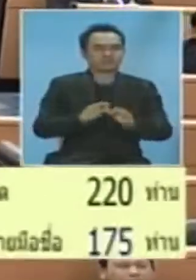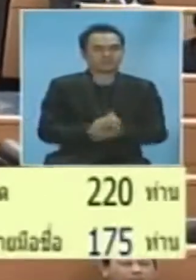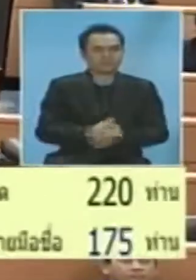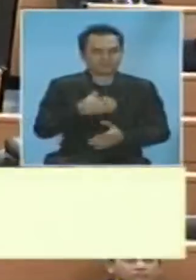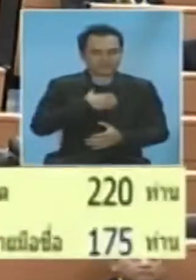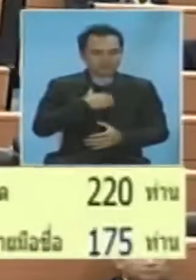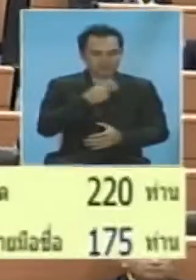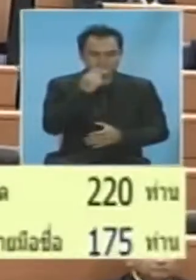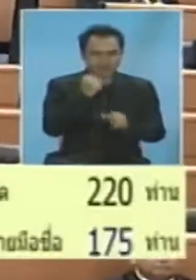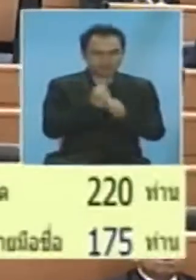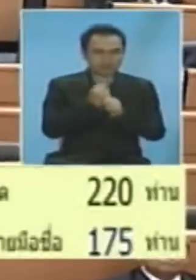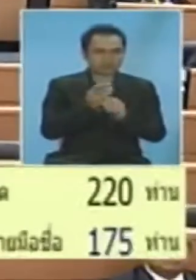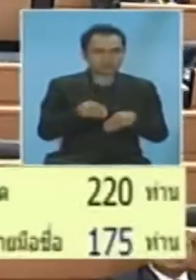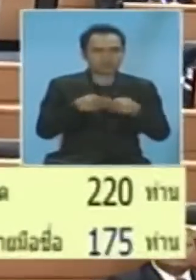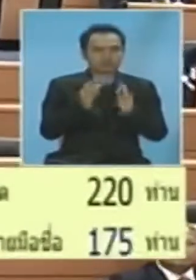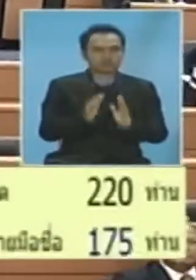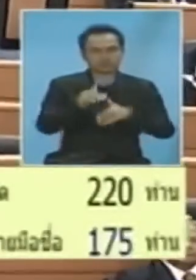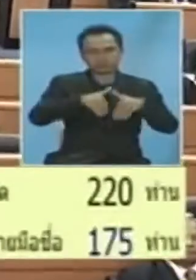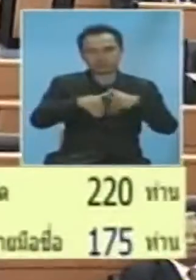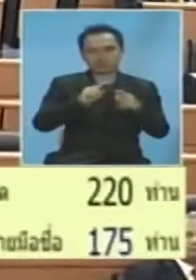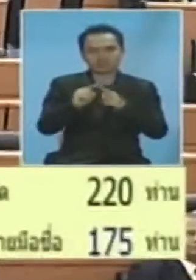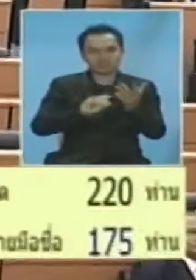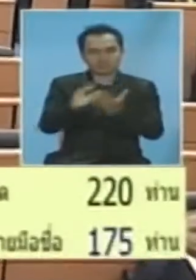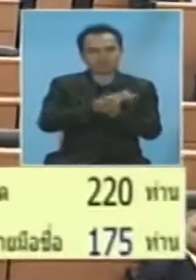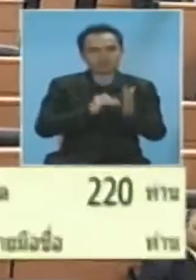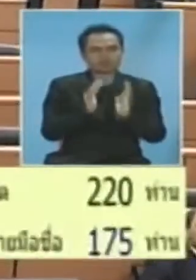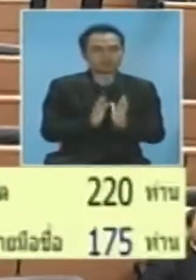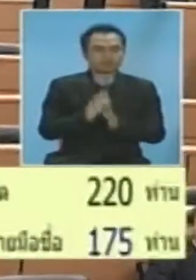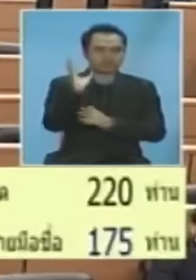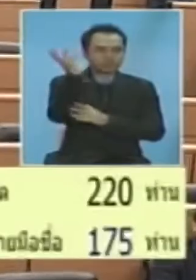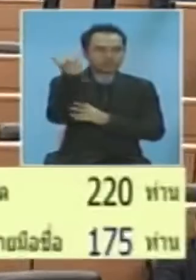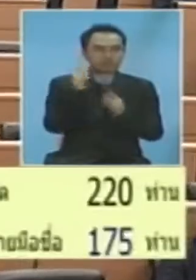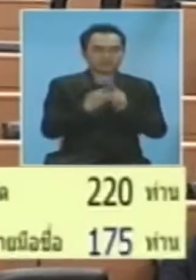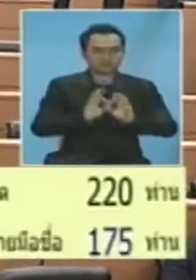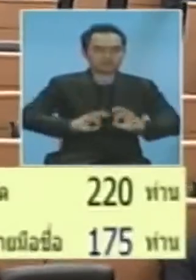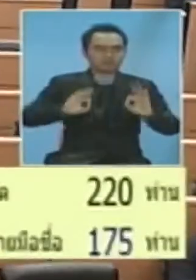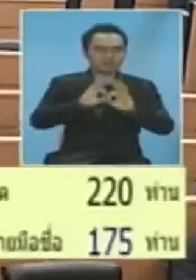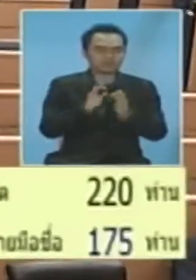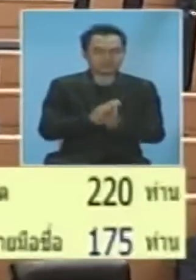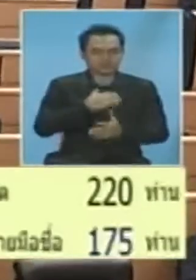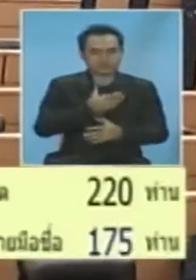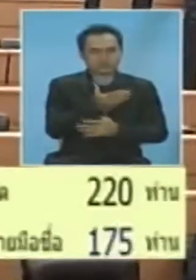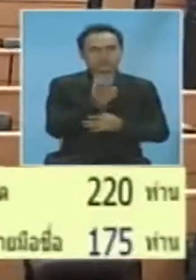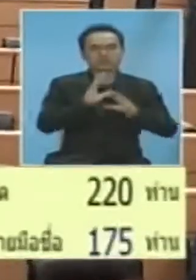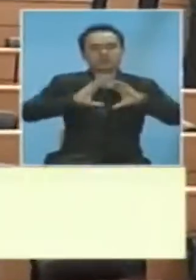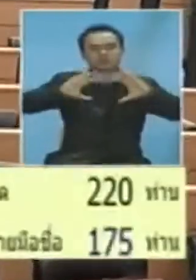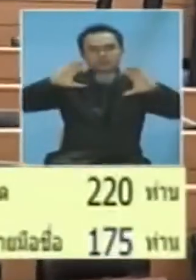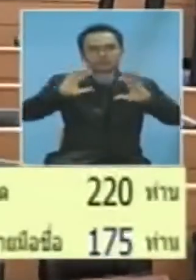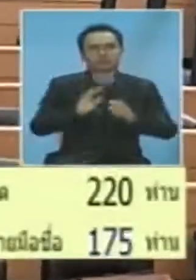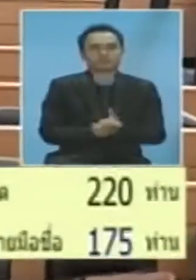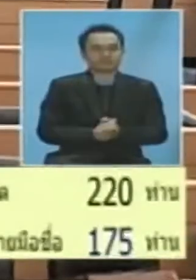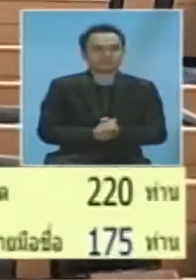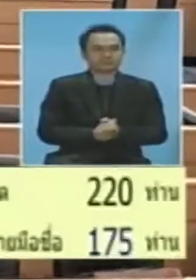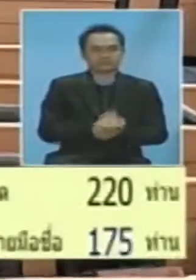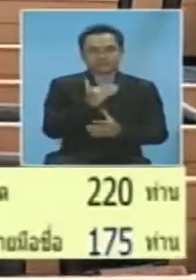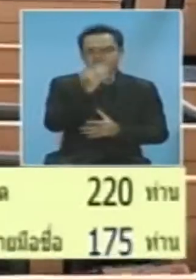ให้ประชาชนและประชาคมโลกเข้าใจว่ารัฐบาลทำตนเป็น